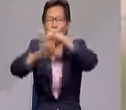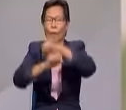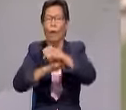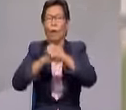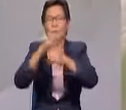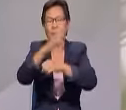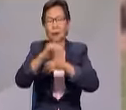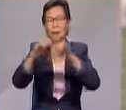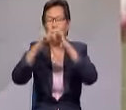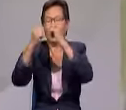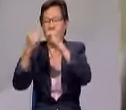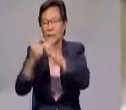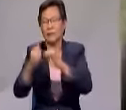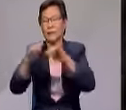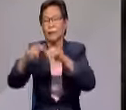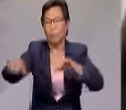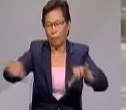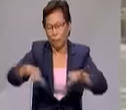sebagai agensi pelaksana.